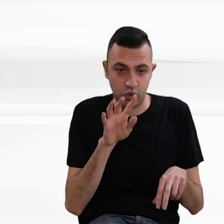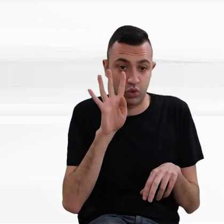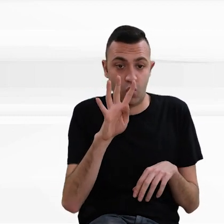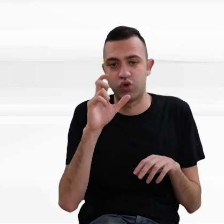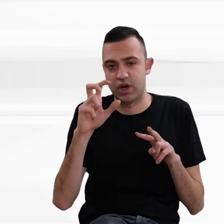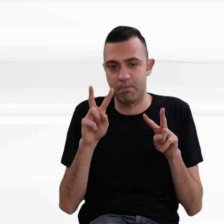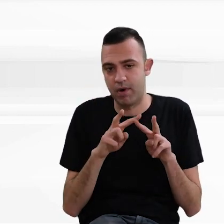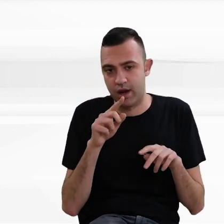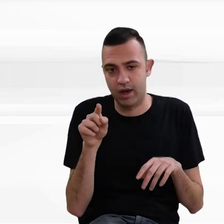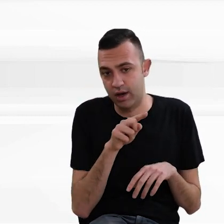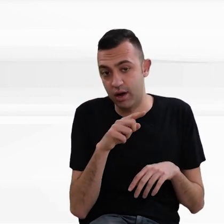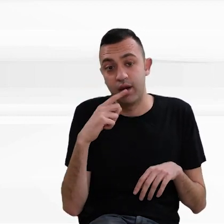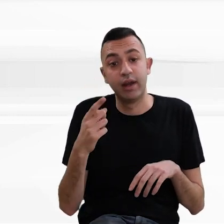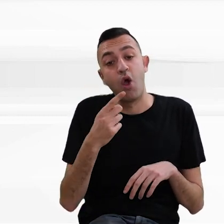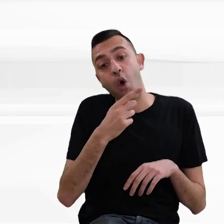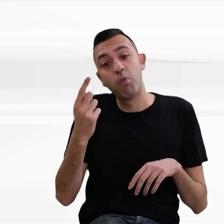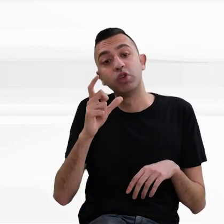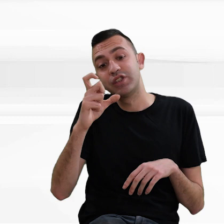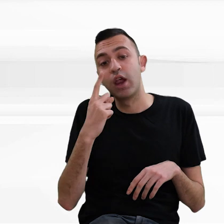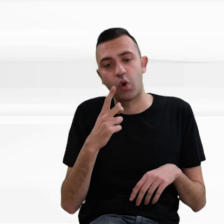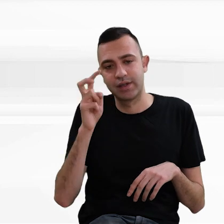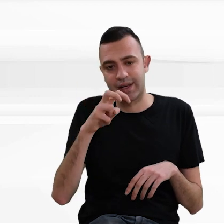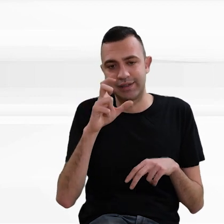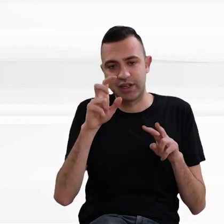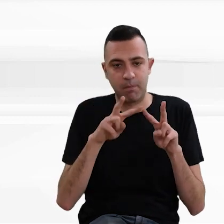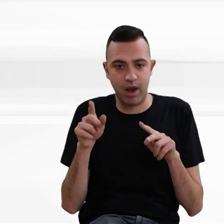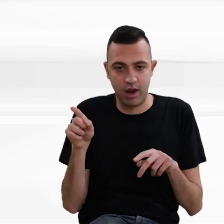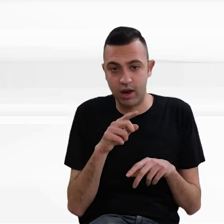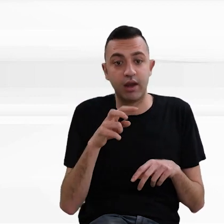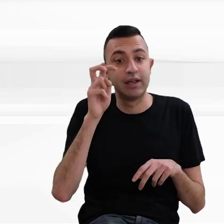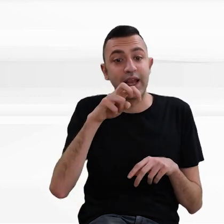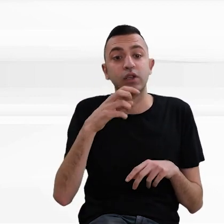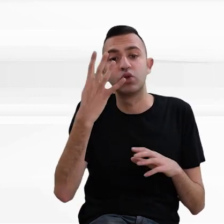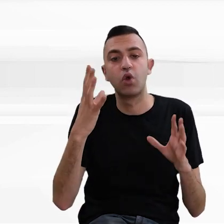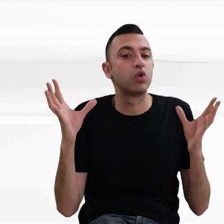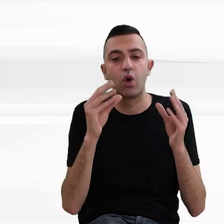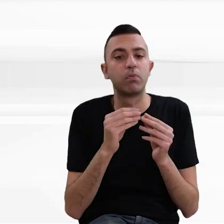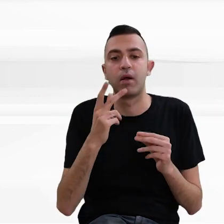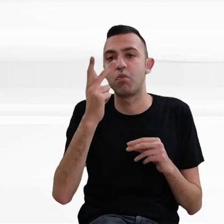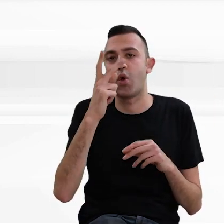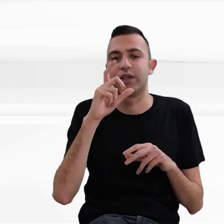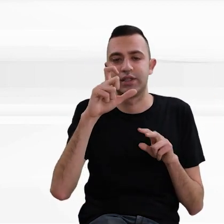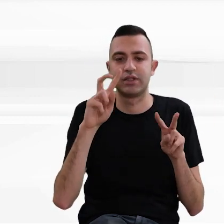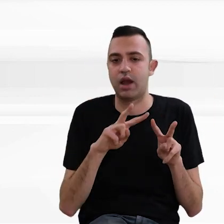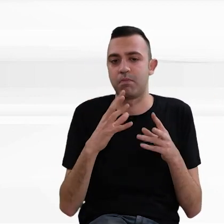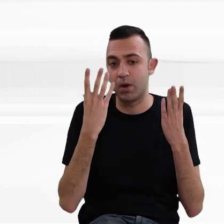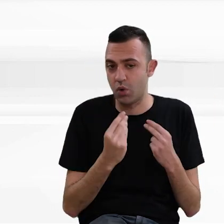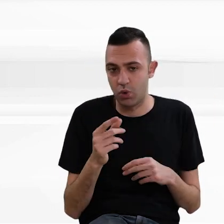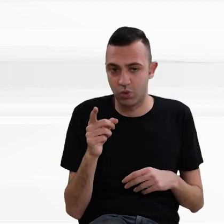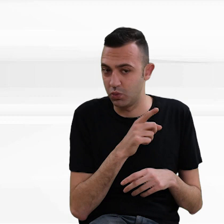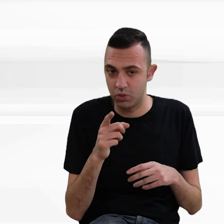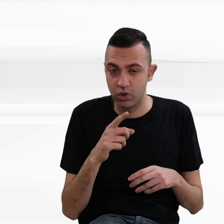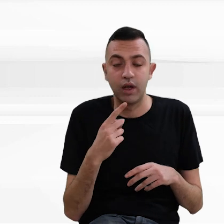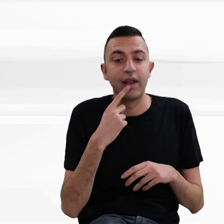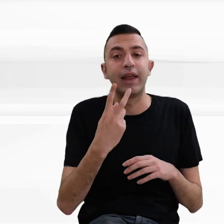santimetre 7c karenin kenarı da 8 santimetre Dyo Hadi 8'de 4'ü toplarsak kaç santimetre eder 12